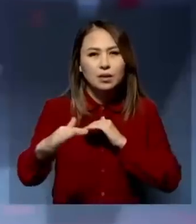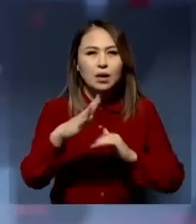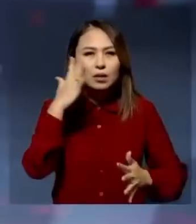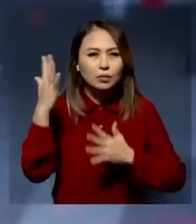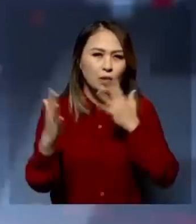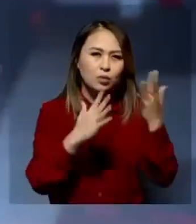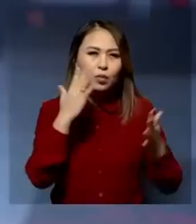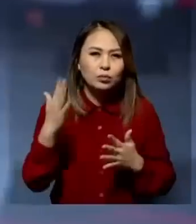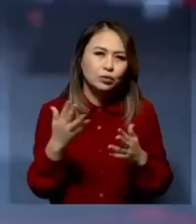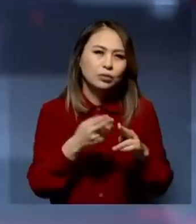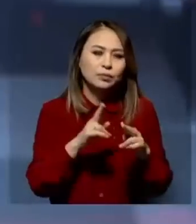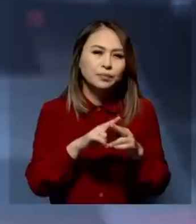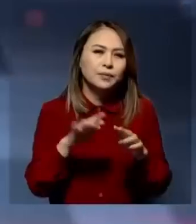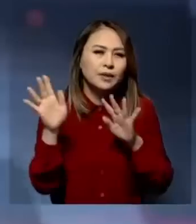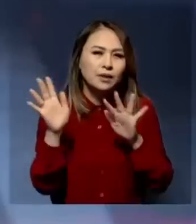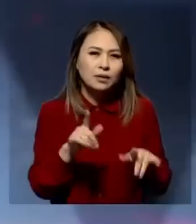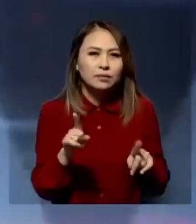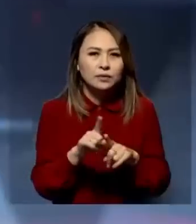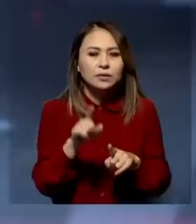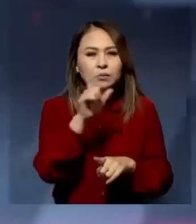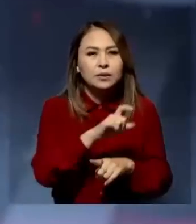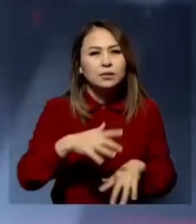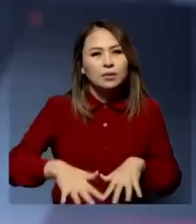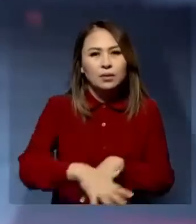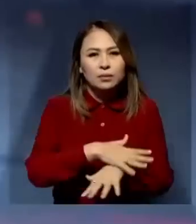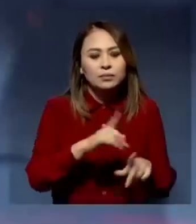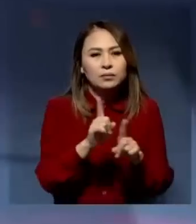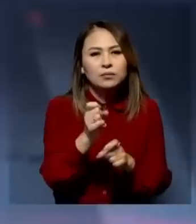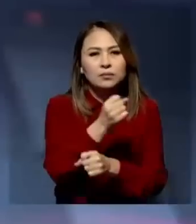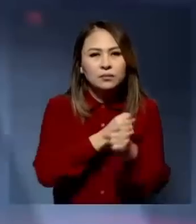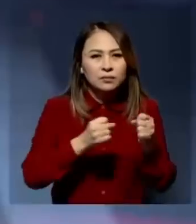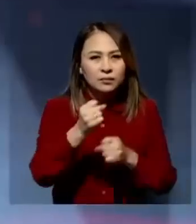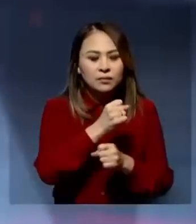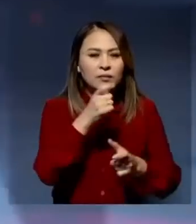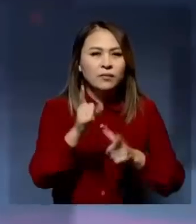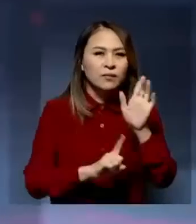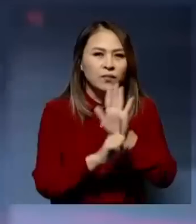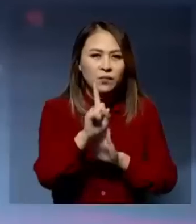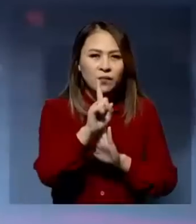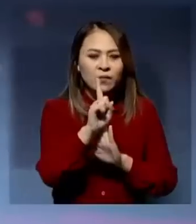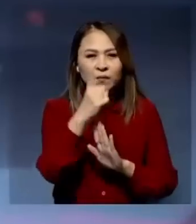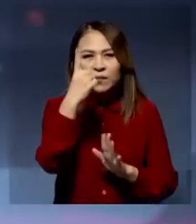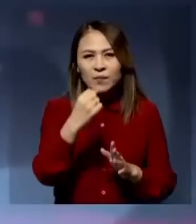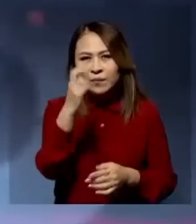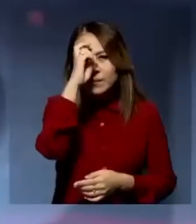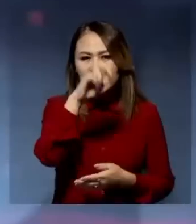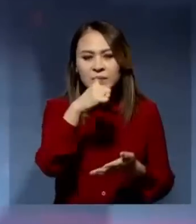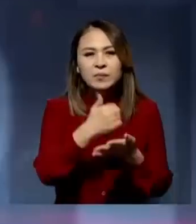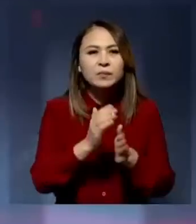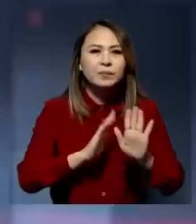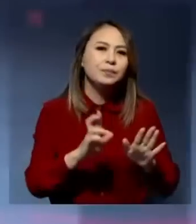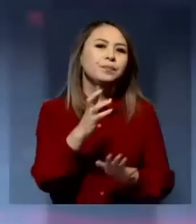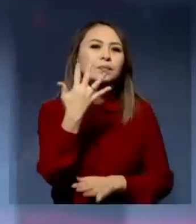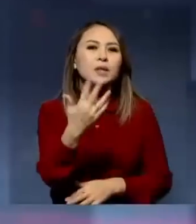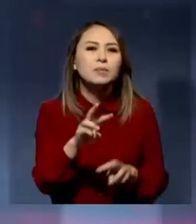Елімізде ақтүтек боран соғып жұрт әбігерге түсіп жатқанда билік деді. Ауыз түйіз дауылы басталып кеткенде. Бір күнде үкімет басшысының